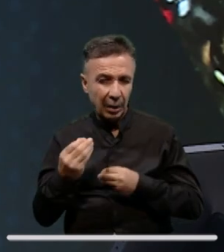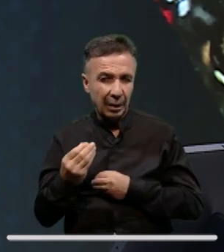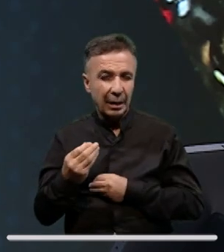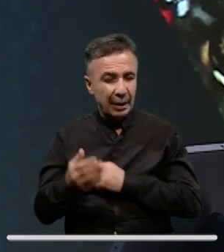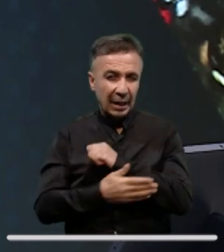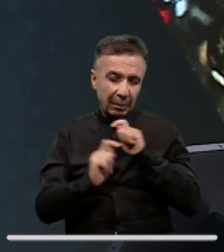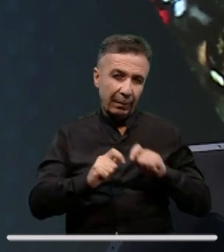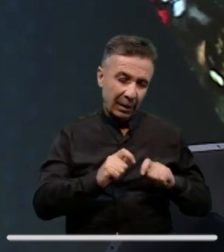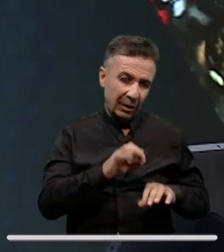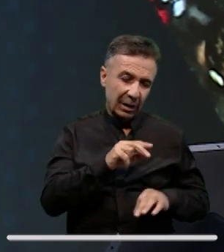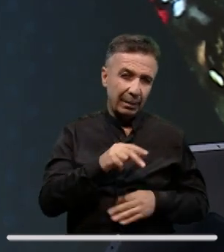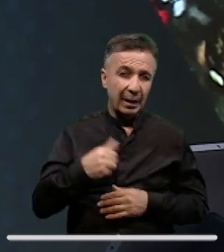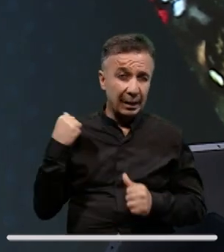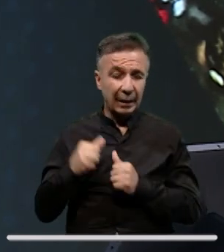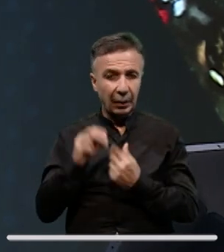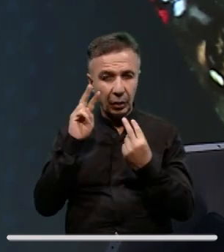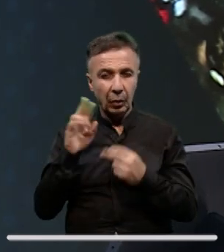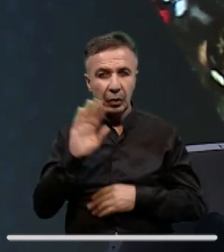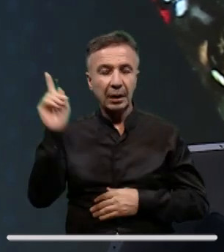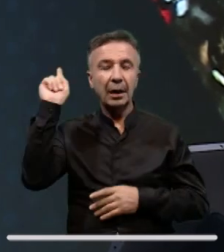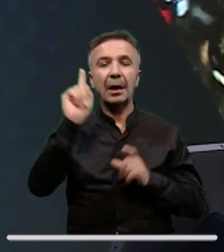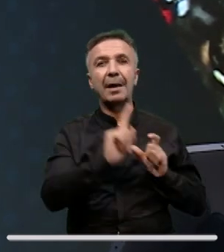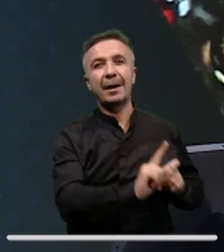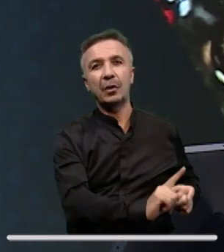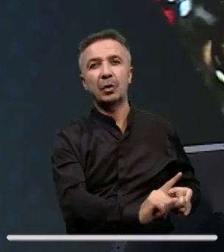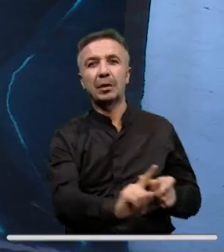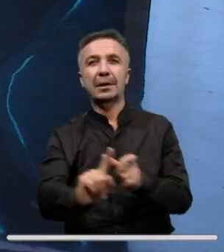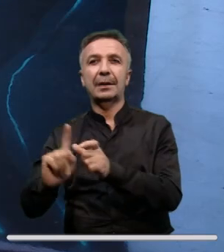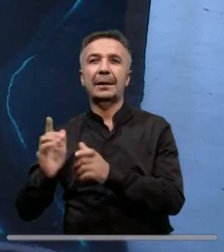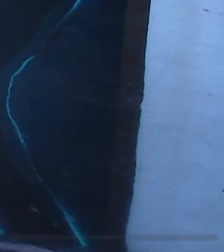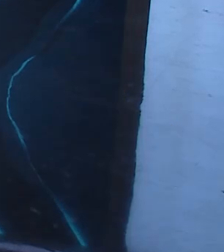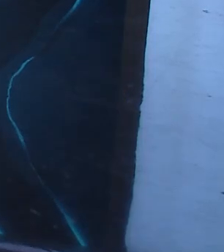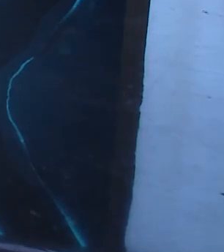gibidir tekrar görüşünceye dek hoşça kalın Allah'a emanet